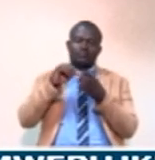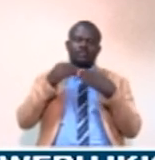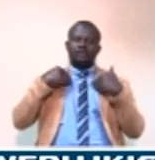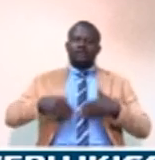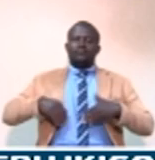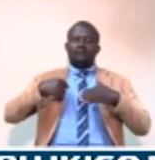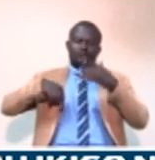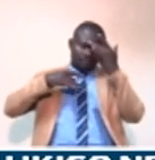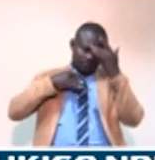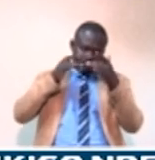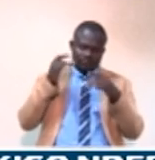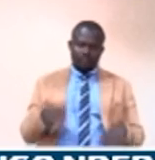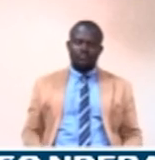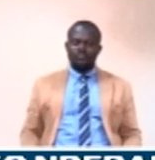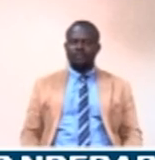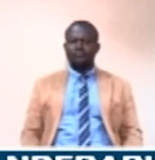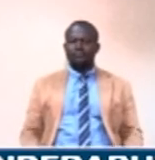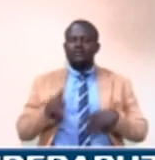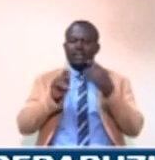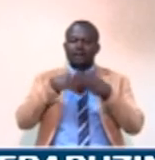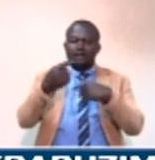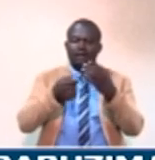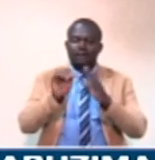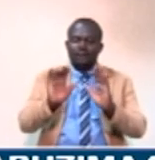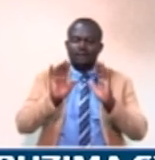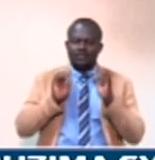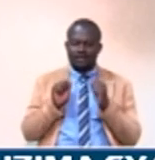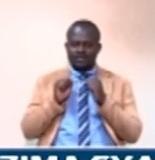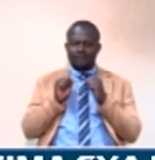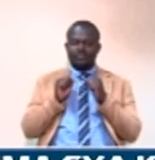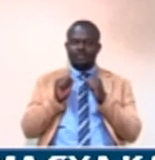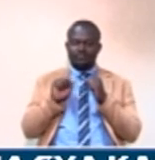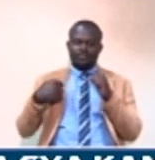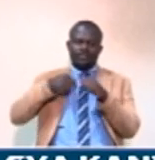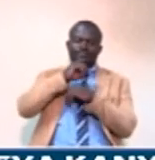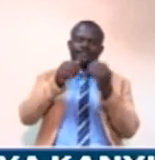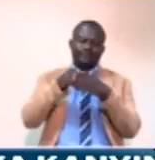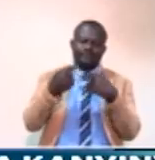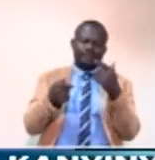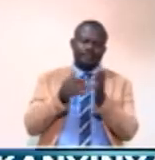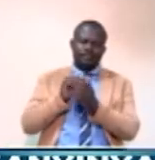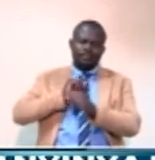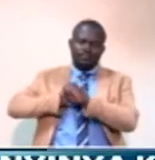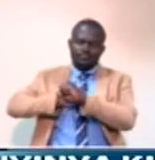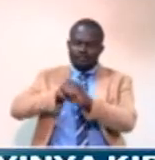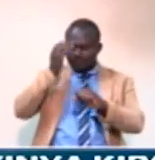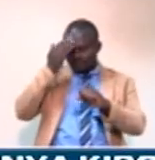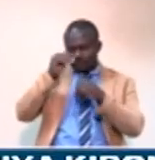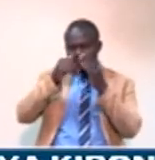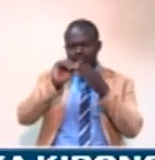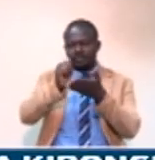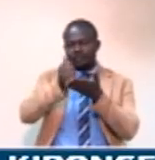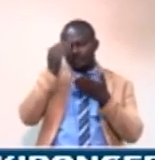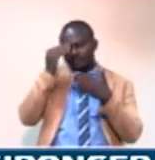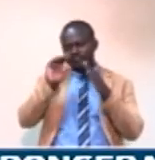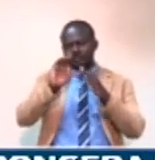tukaba twakandura, tukaba twanazahara. Ubwo umuturage akomeze yirinde, tukomeze twirinde kandi twugarire, kuko byadufasha